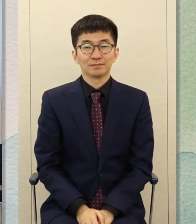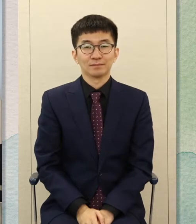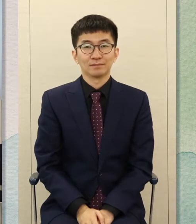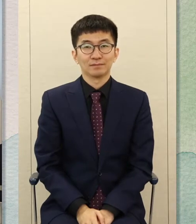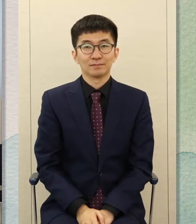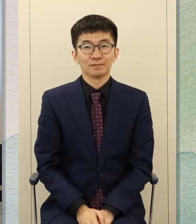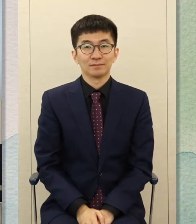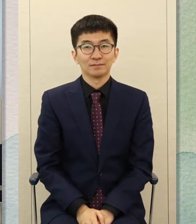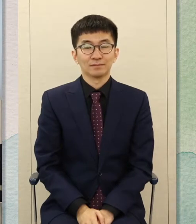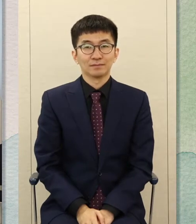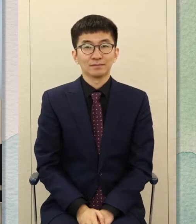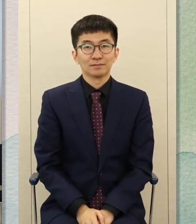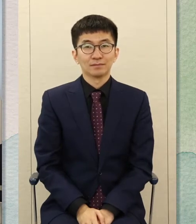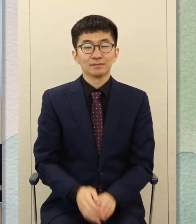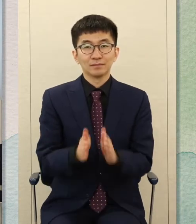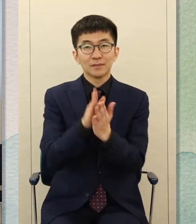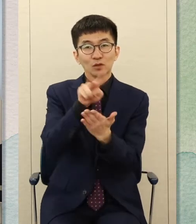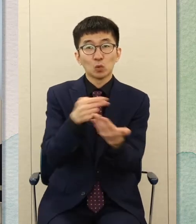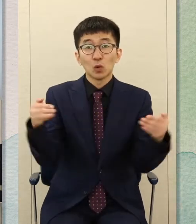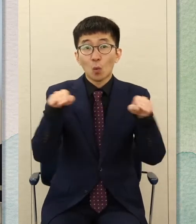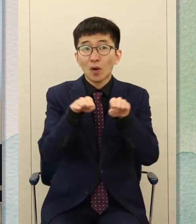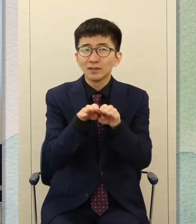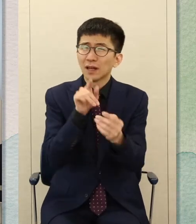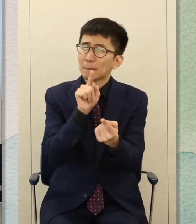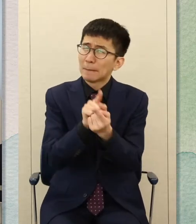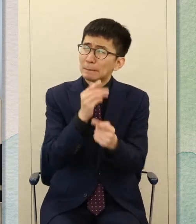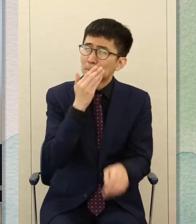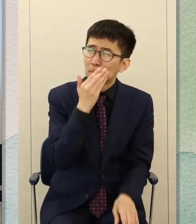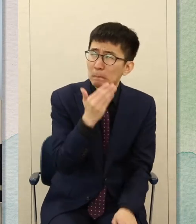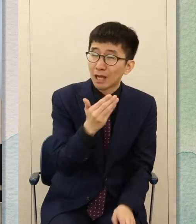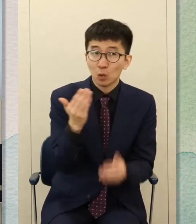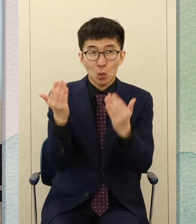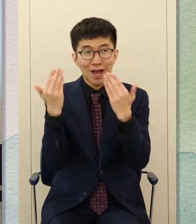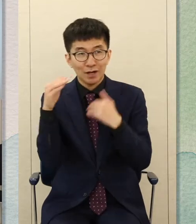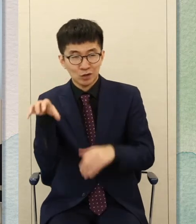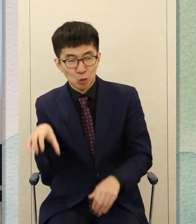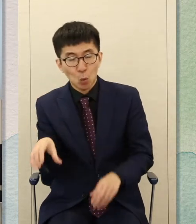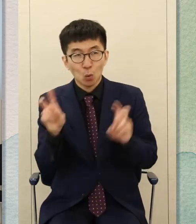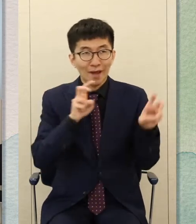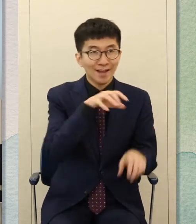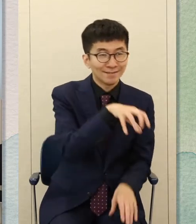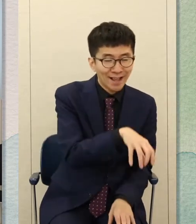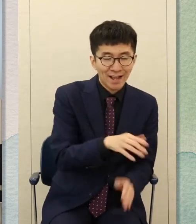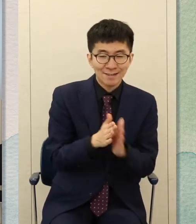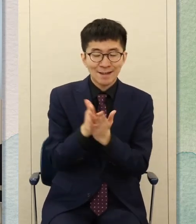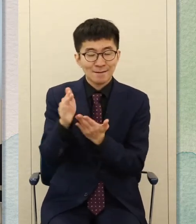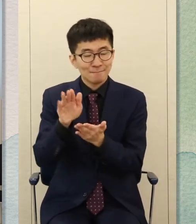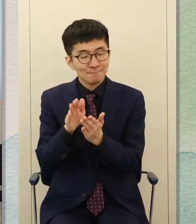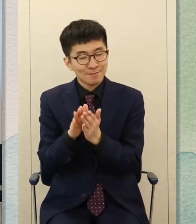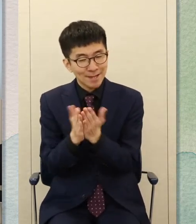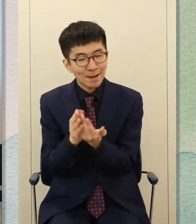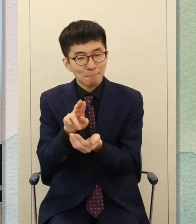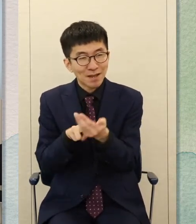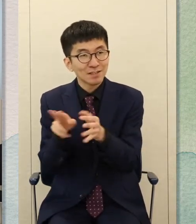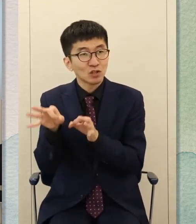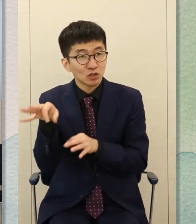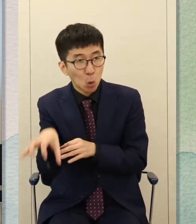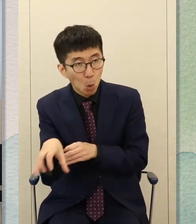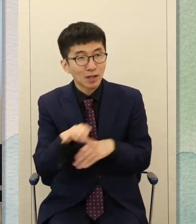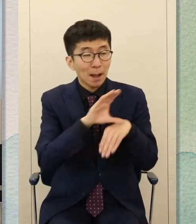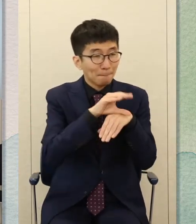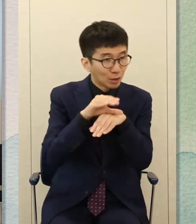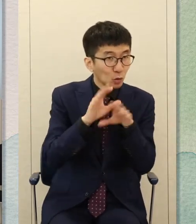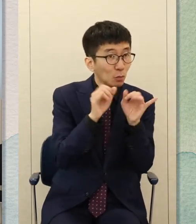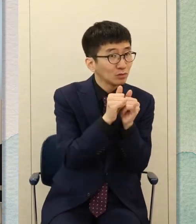자, 그 도서관에서 만날 수 있을지도 모르고요. 학교, 직장, 서점, 뭐 방송 시청자, 신문 독자,